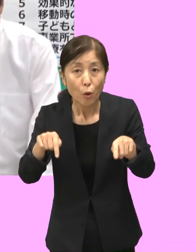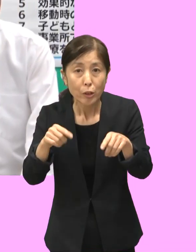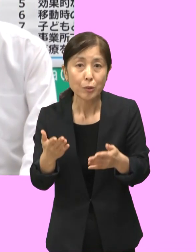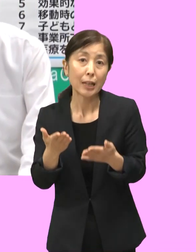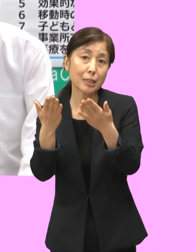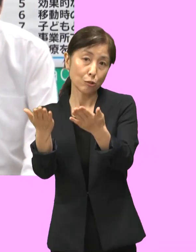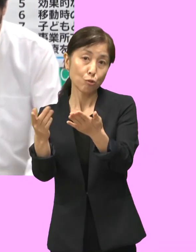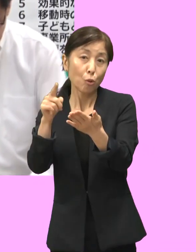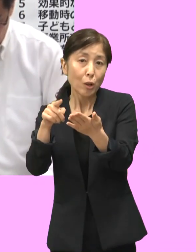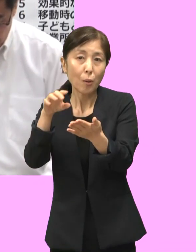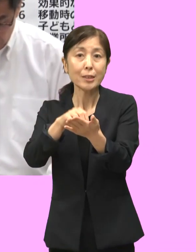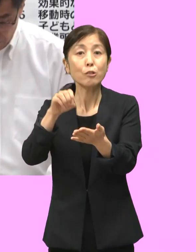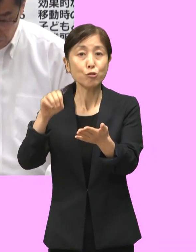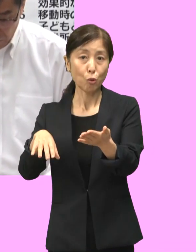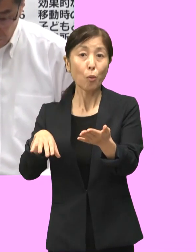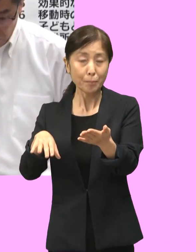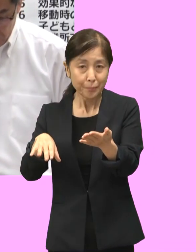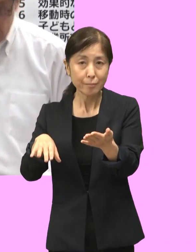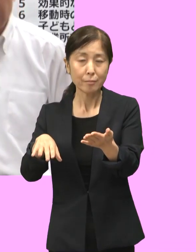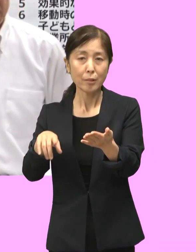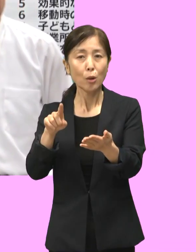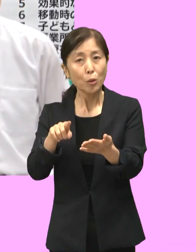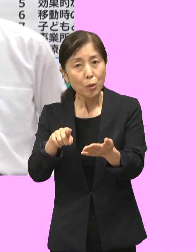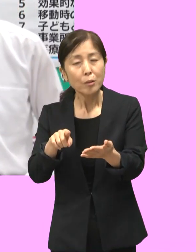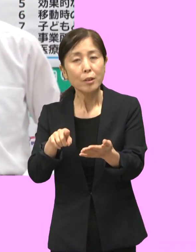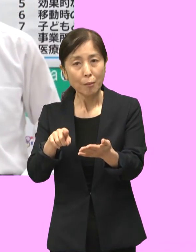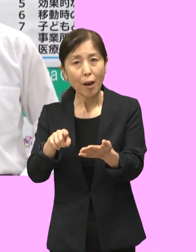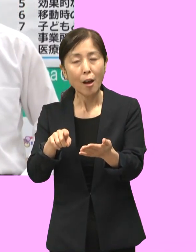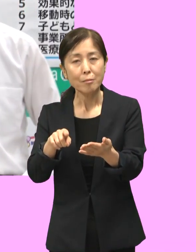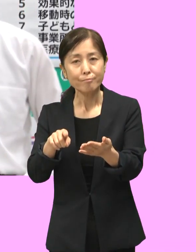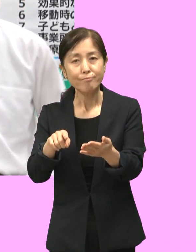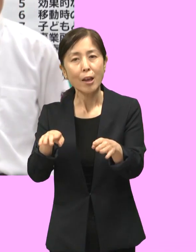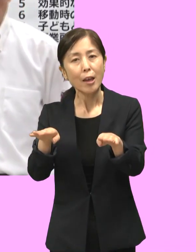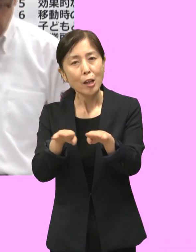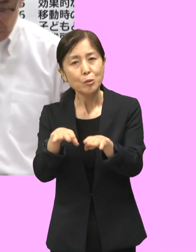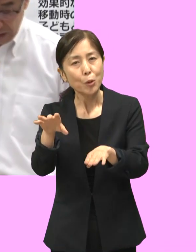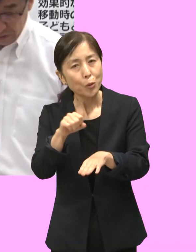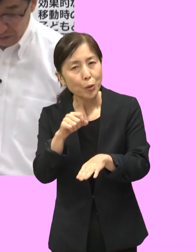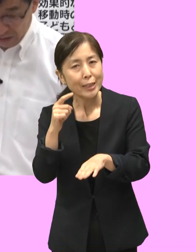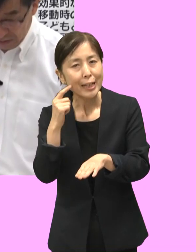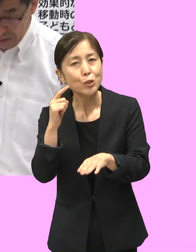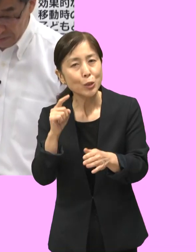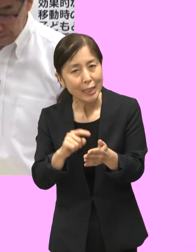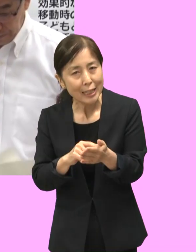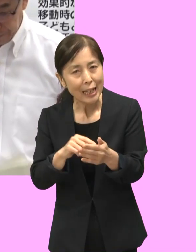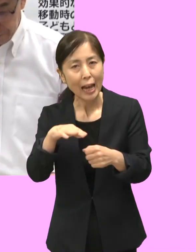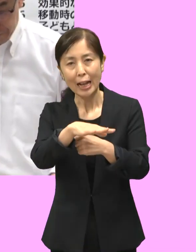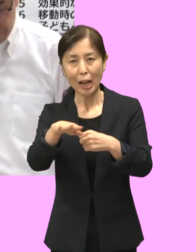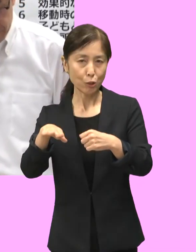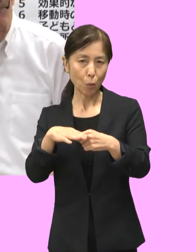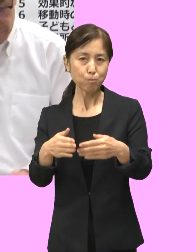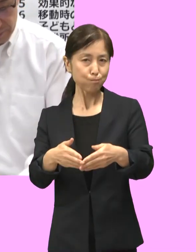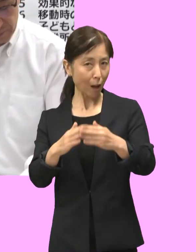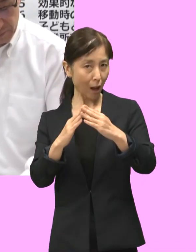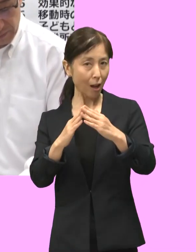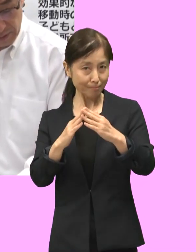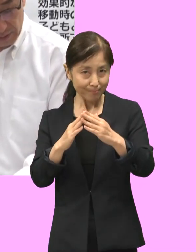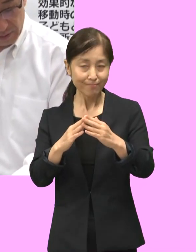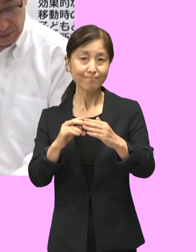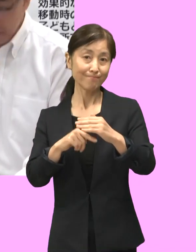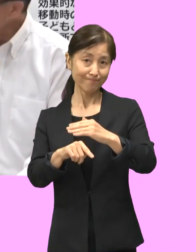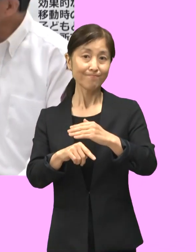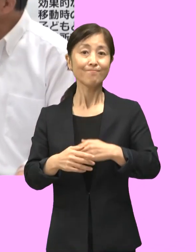では、育児休業を取りやすくするという環境を作っていくという内容であります。